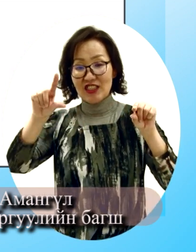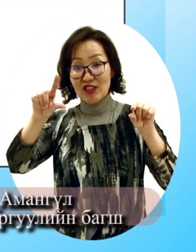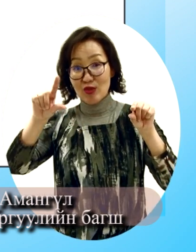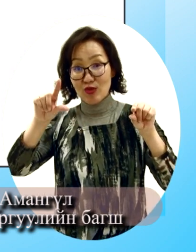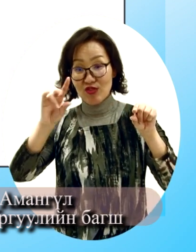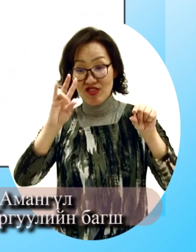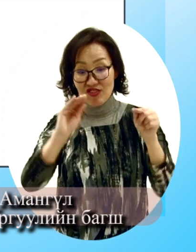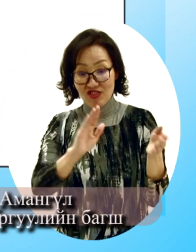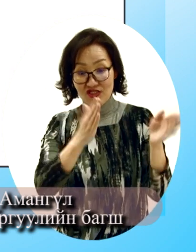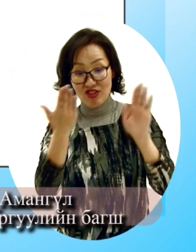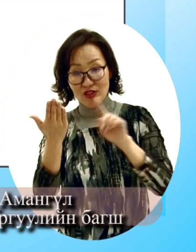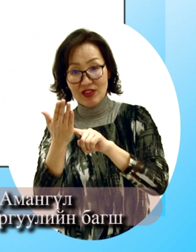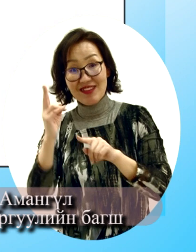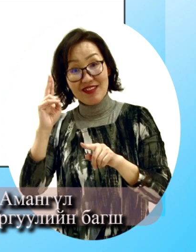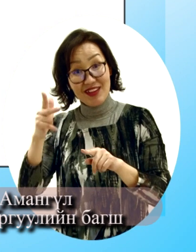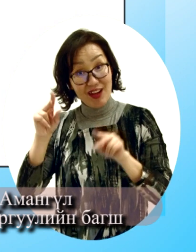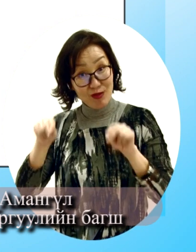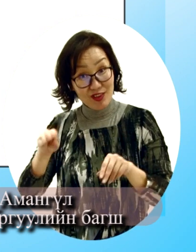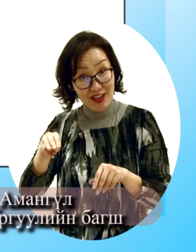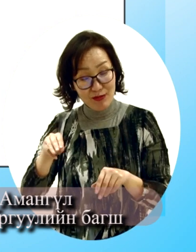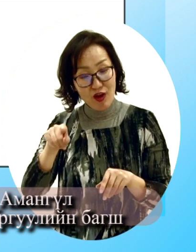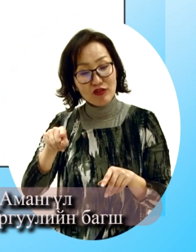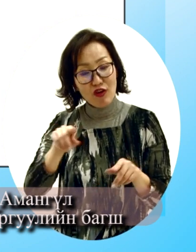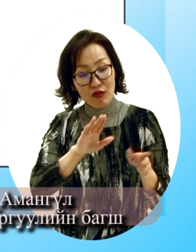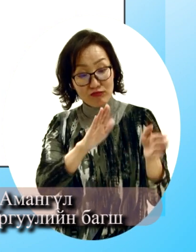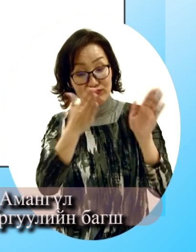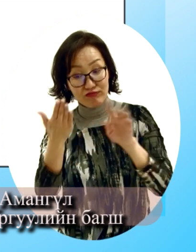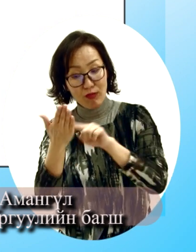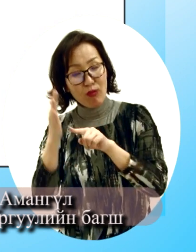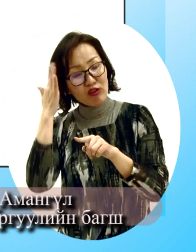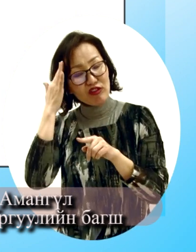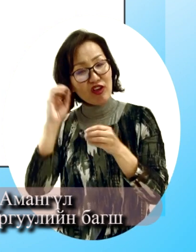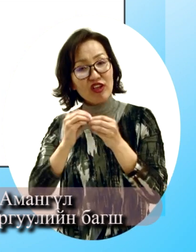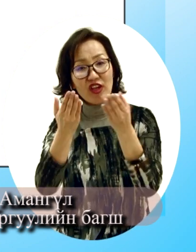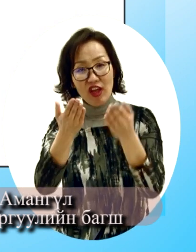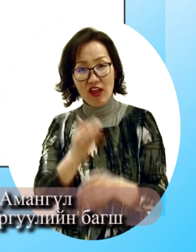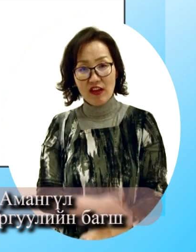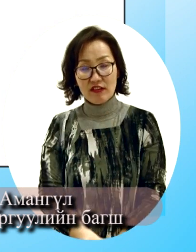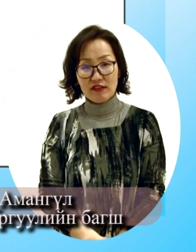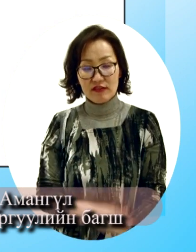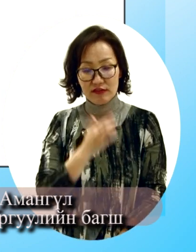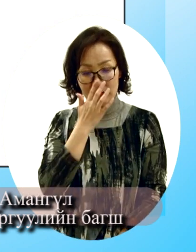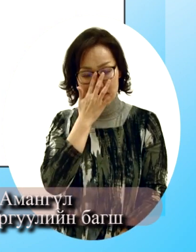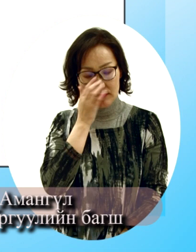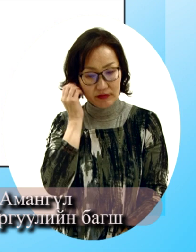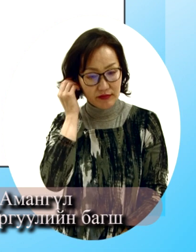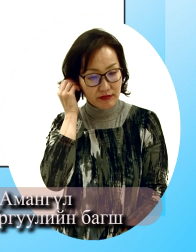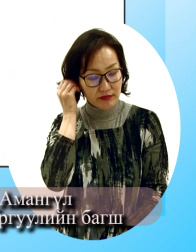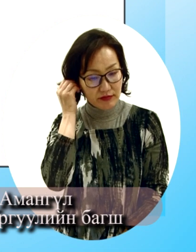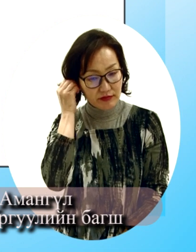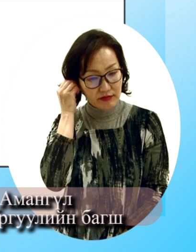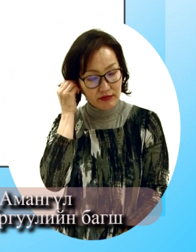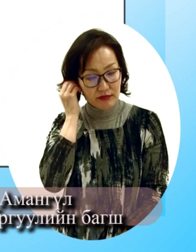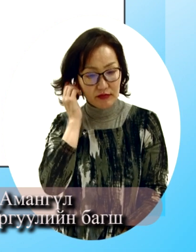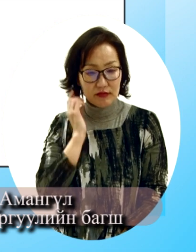2342 граммда неше килограммға тең. Кіші атаудан үлкен атауға айландырғанда бөлу